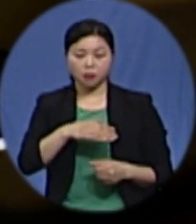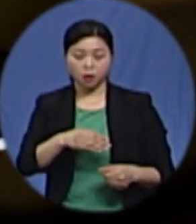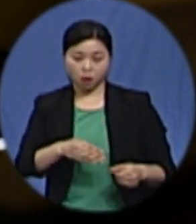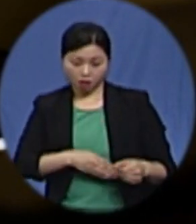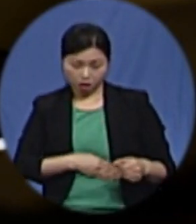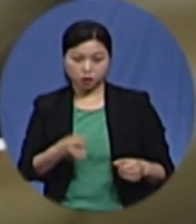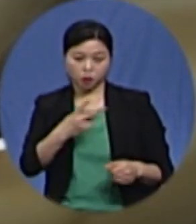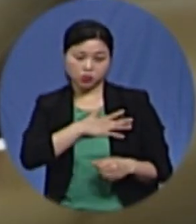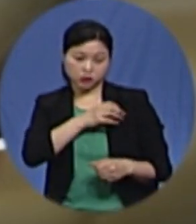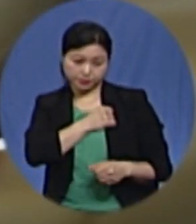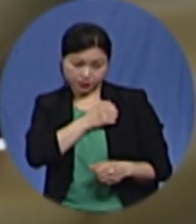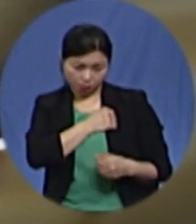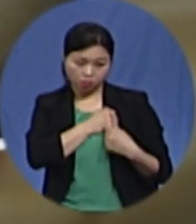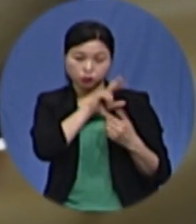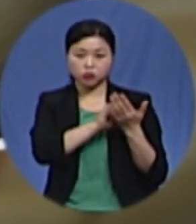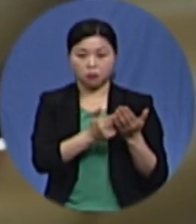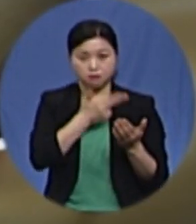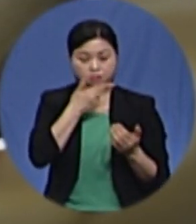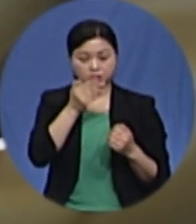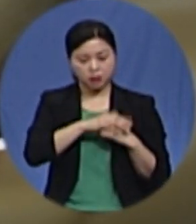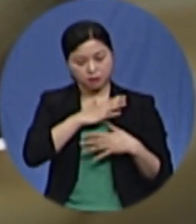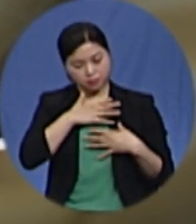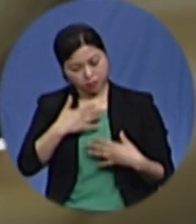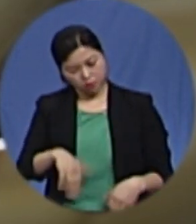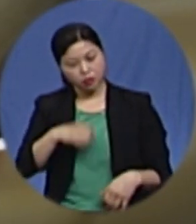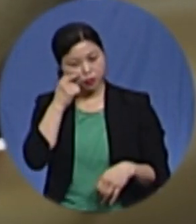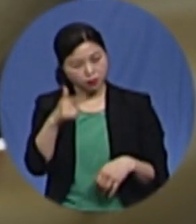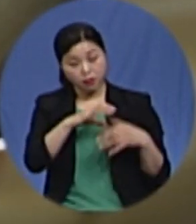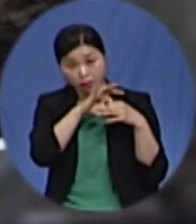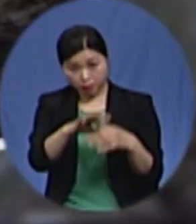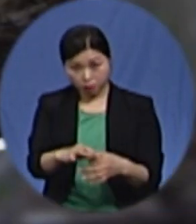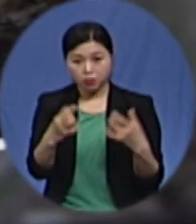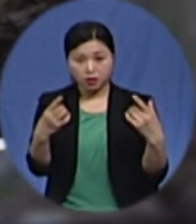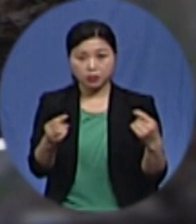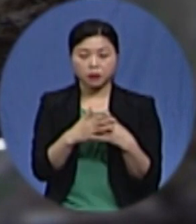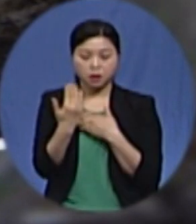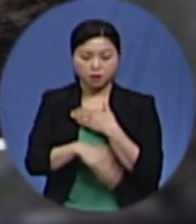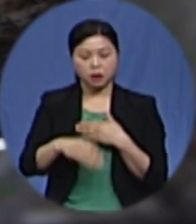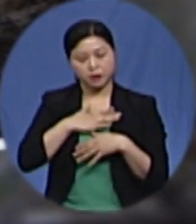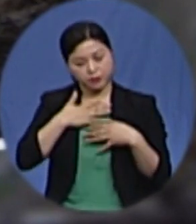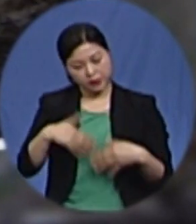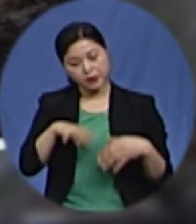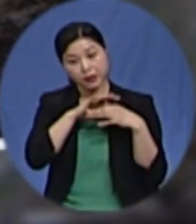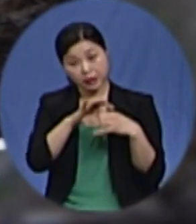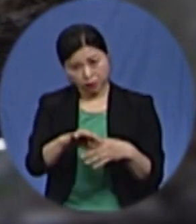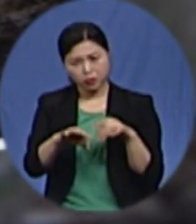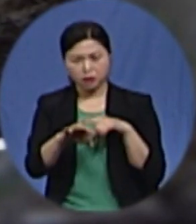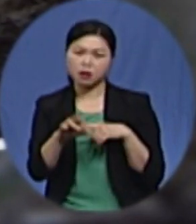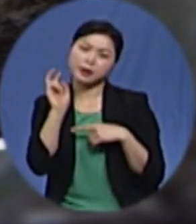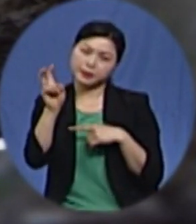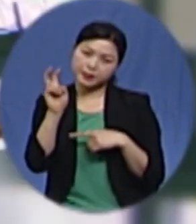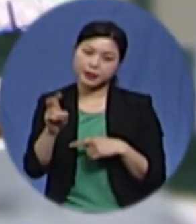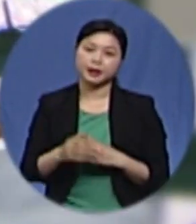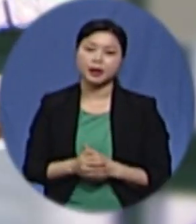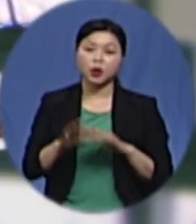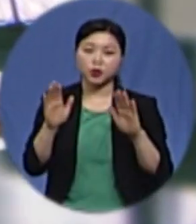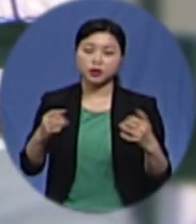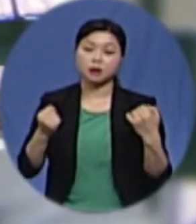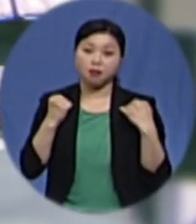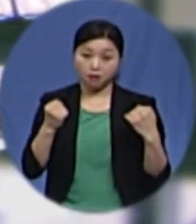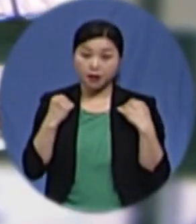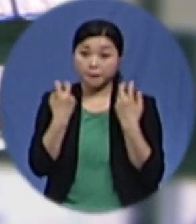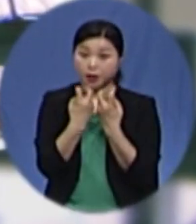없는데도 피로감이 6개월 이상 지속되면 만성 피로증후군을 의심해야 합니다. 오늘